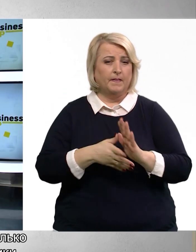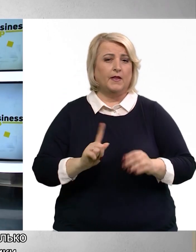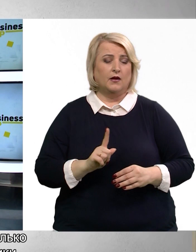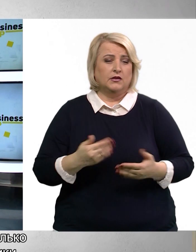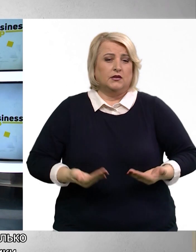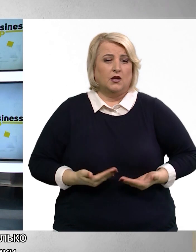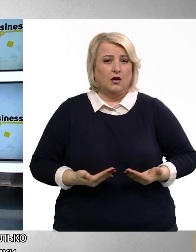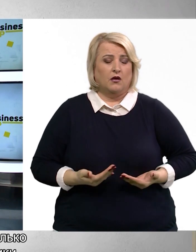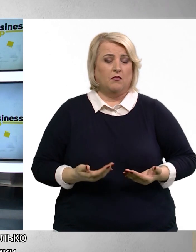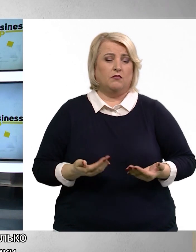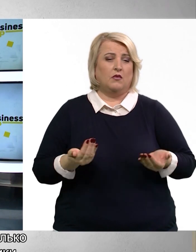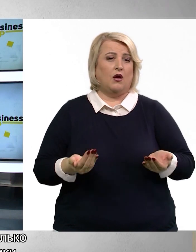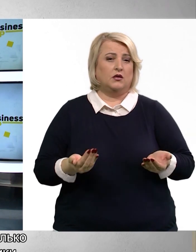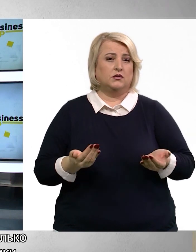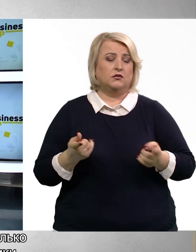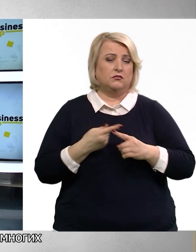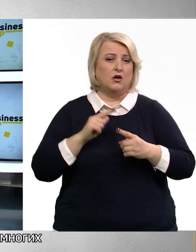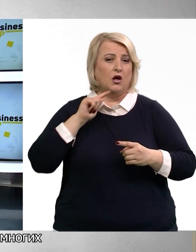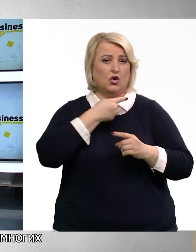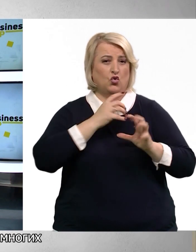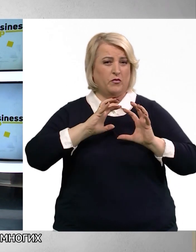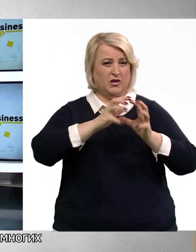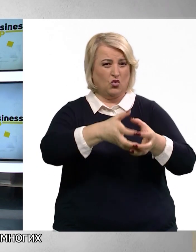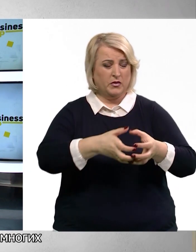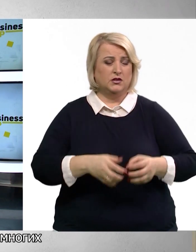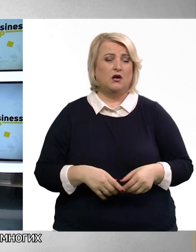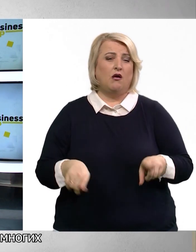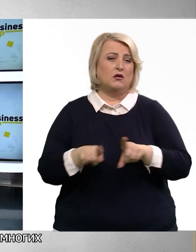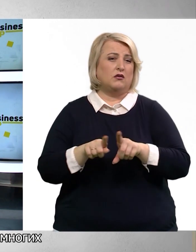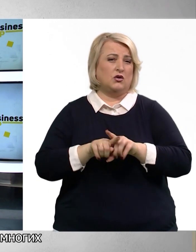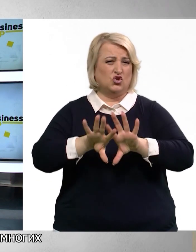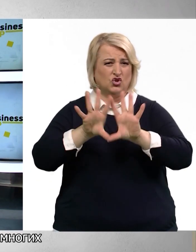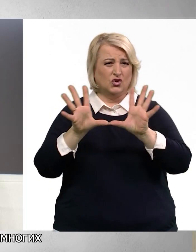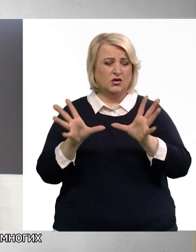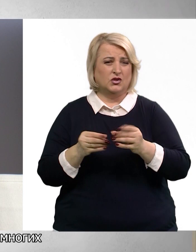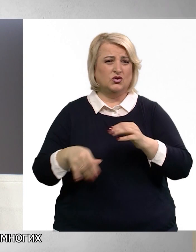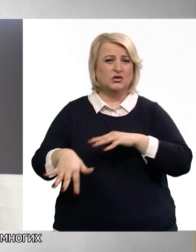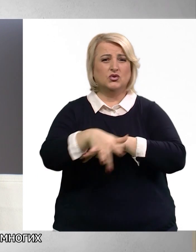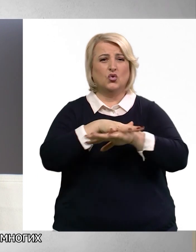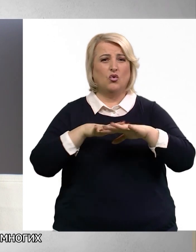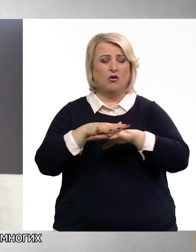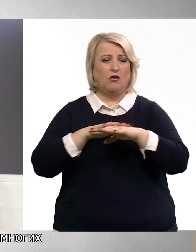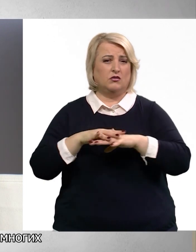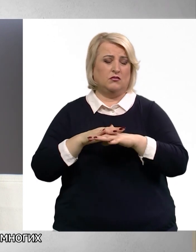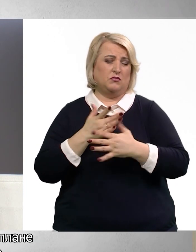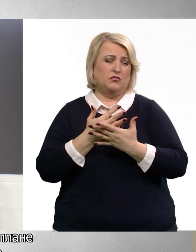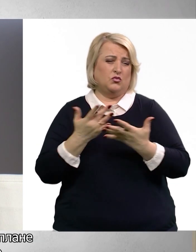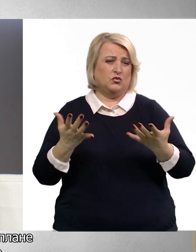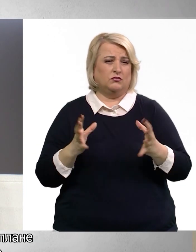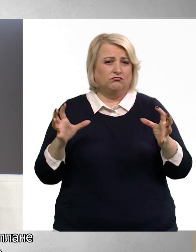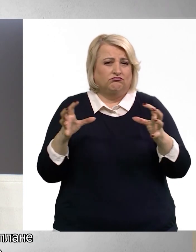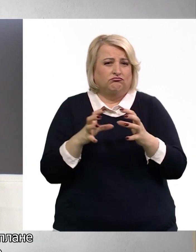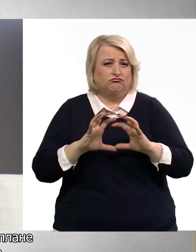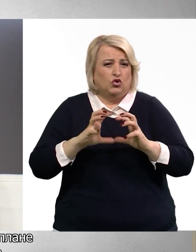trăim astăzi într-o, nu numai economie globalizată, dar și în genere într-o societate globalizată pe mai multe aspecte. Și dacă e vorba